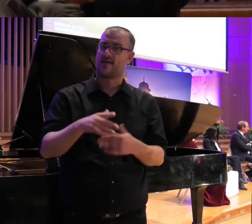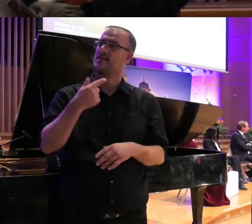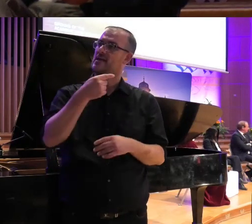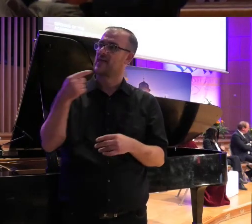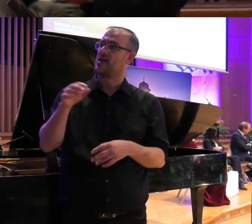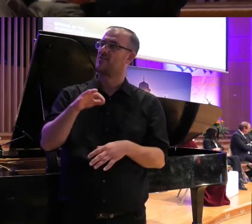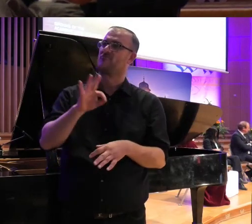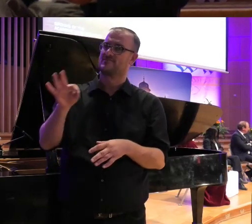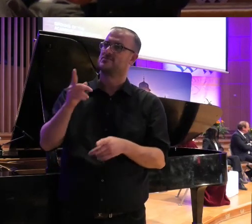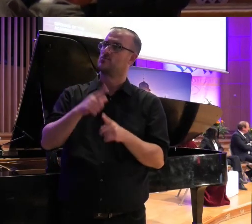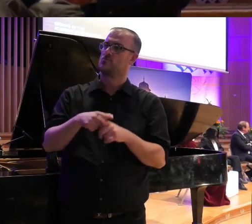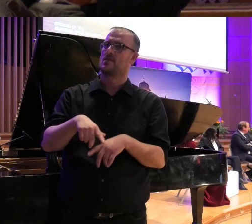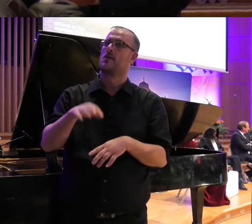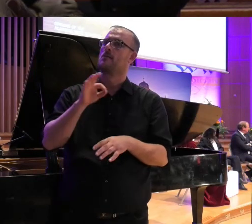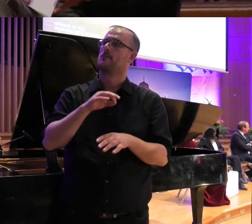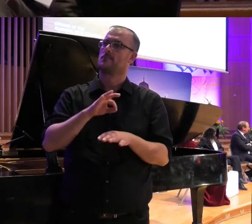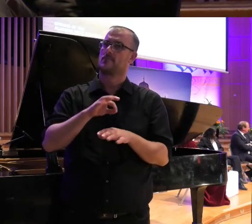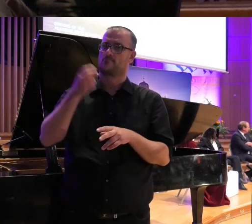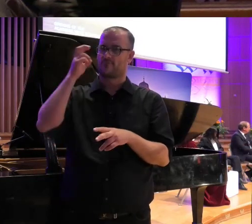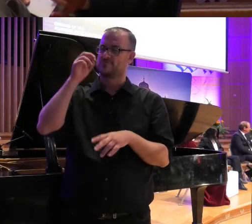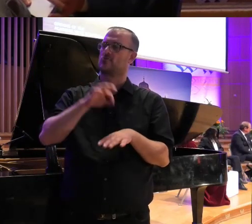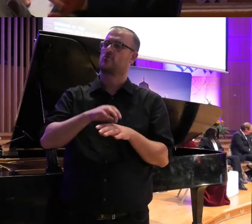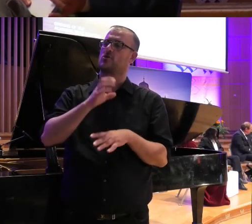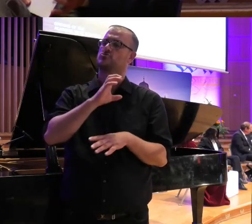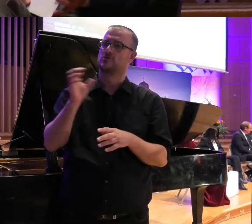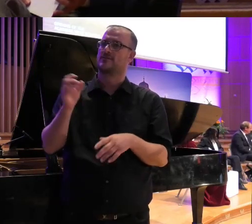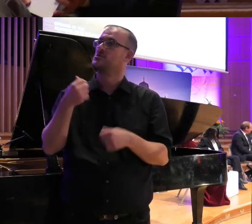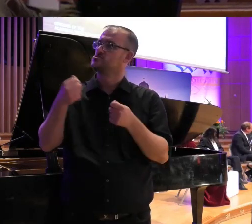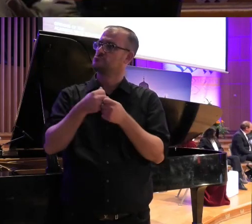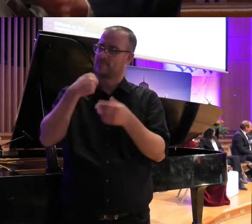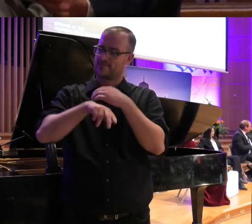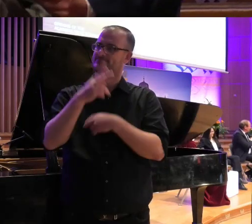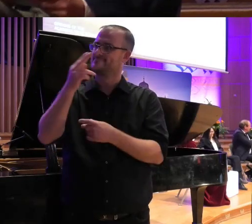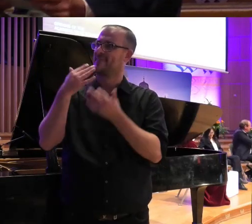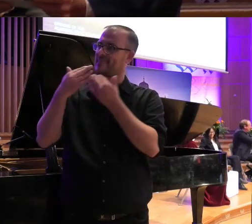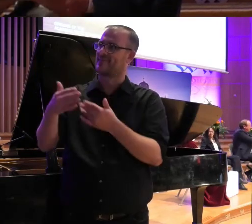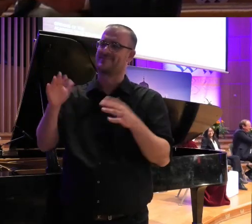Gerd Friedsam und Professor Dr. Chen für diese wirklich spannenden Einblicke. Dankeschön.